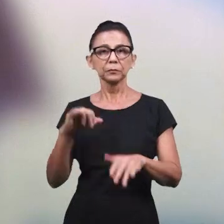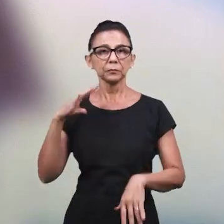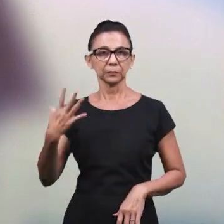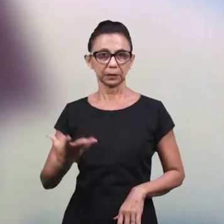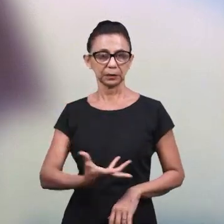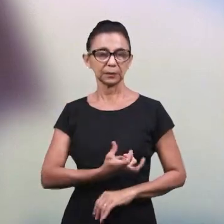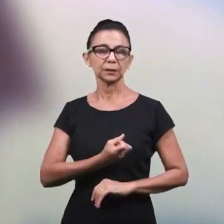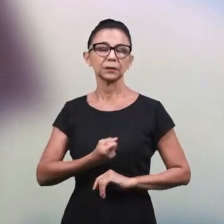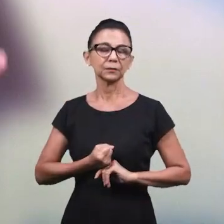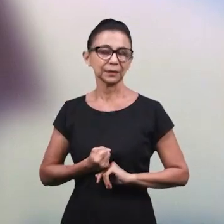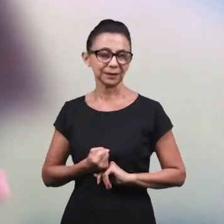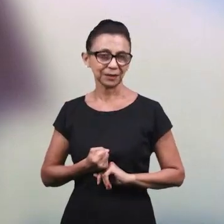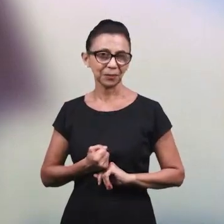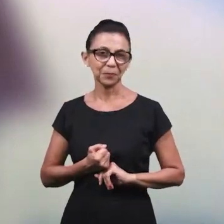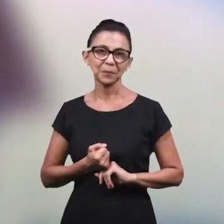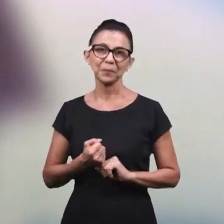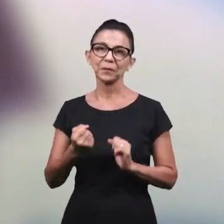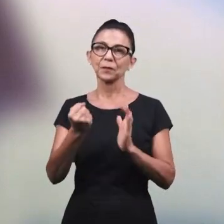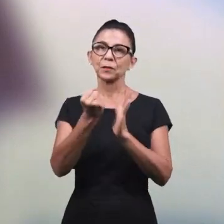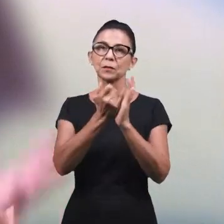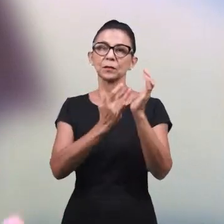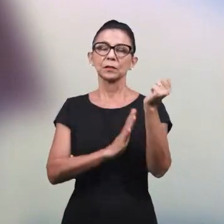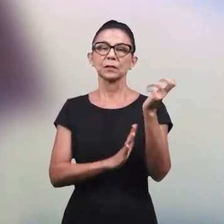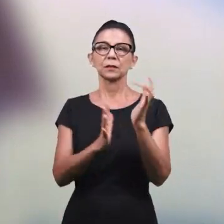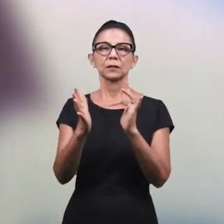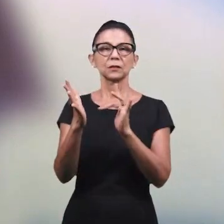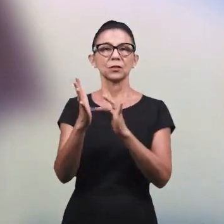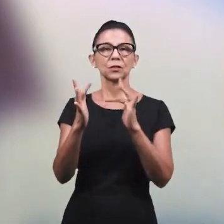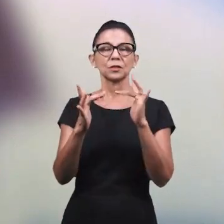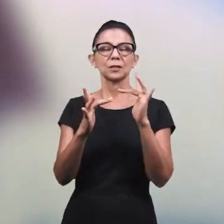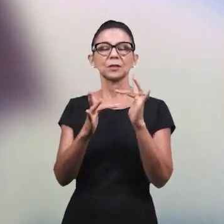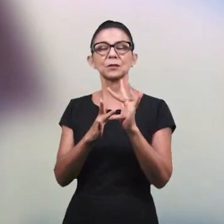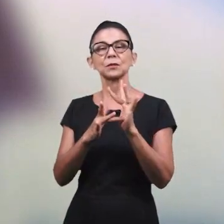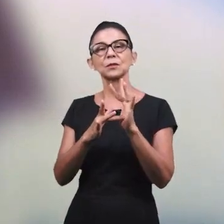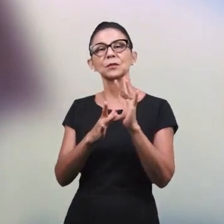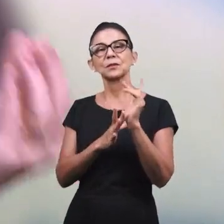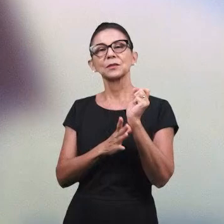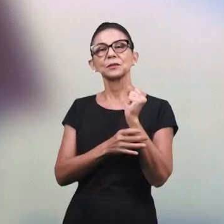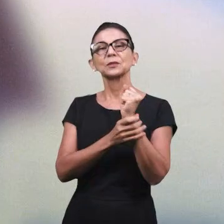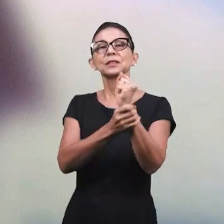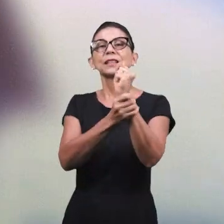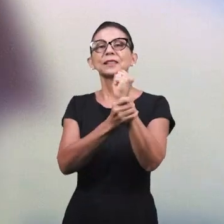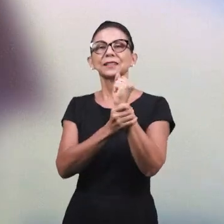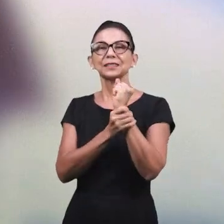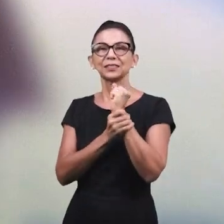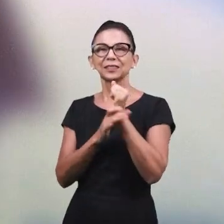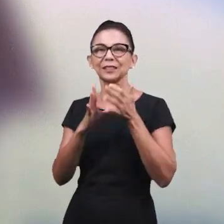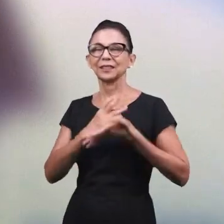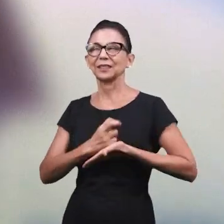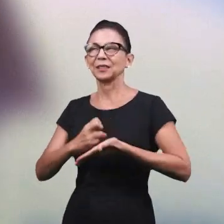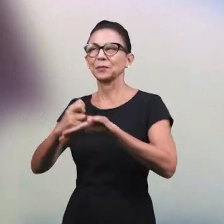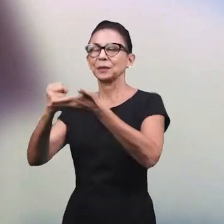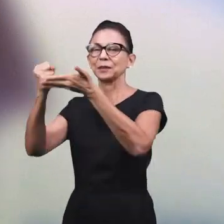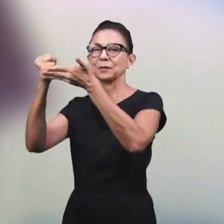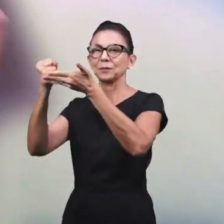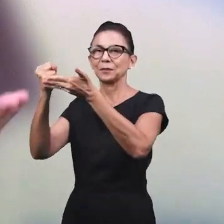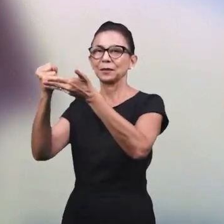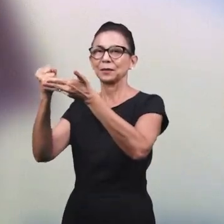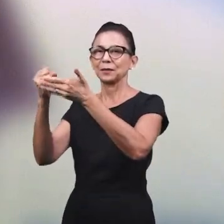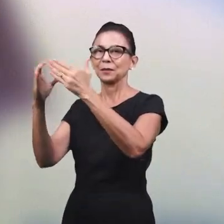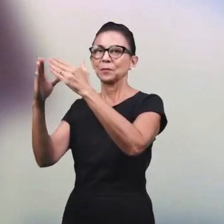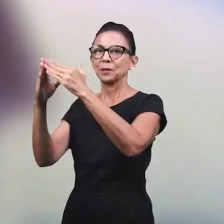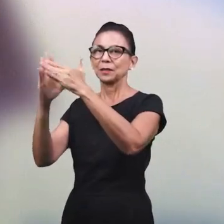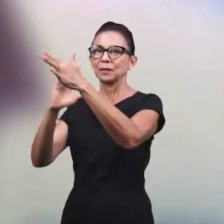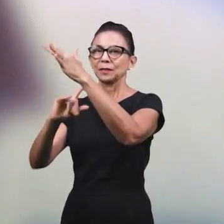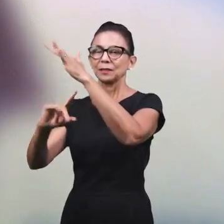nous protégera jusqu'au grand jour de Maranatha, le jour quand Jésus viendra nous chercher et nous